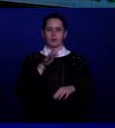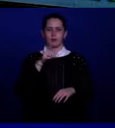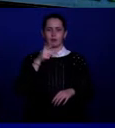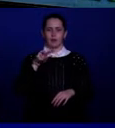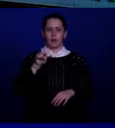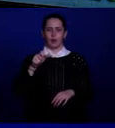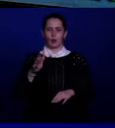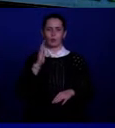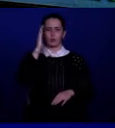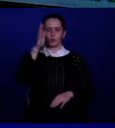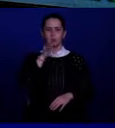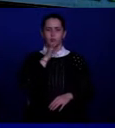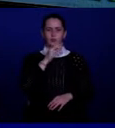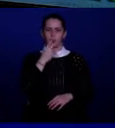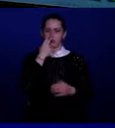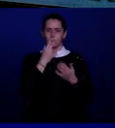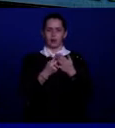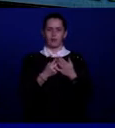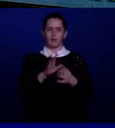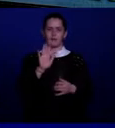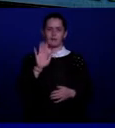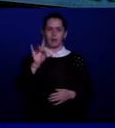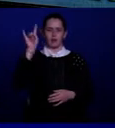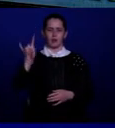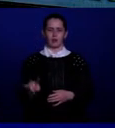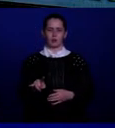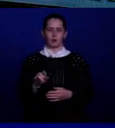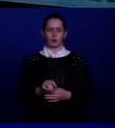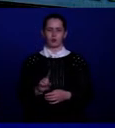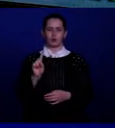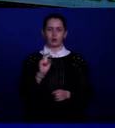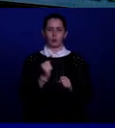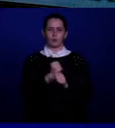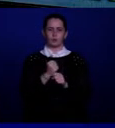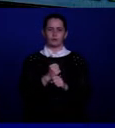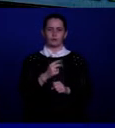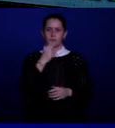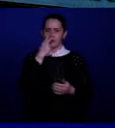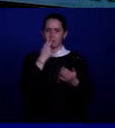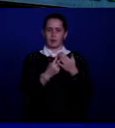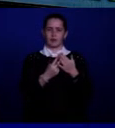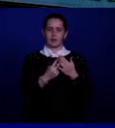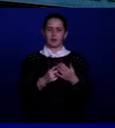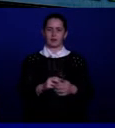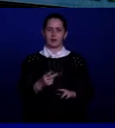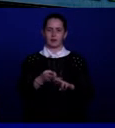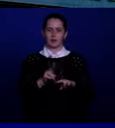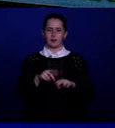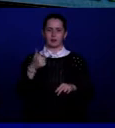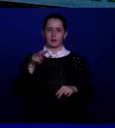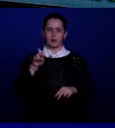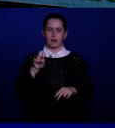времени. Смотрел в окно. Что делал? Смотрел. Это